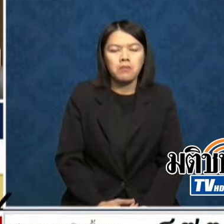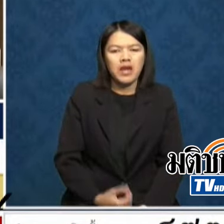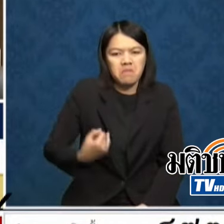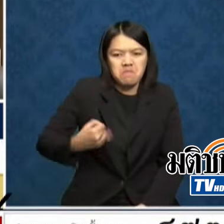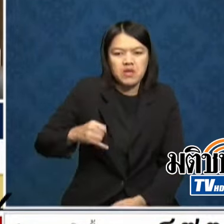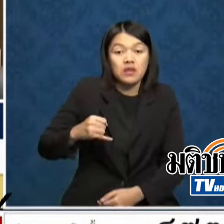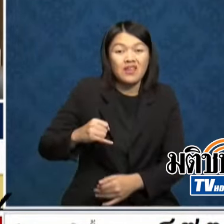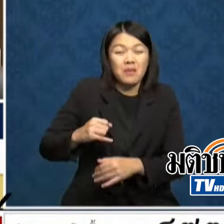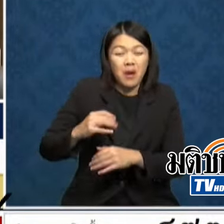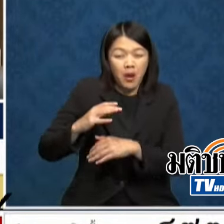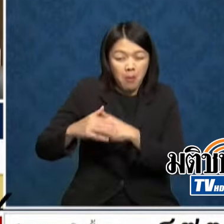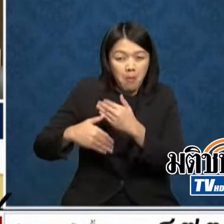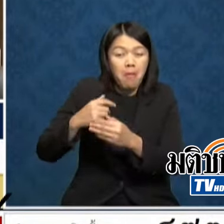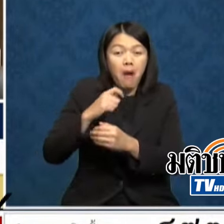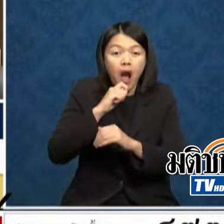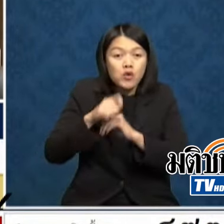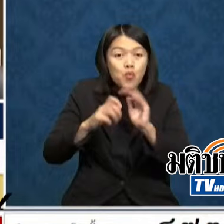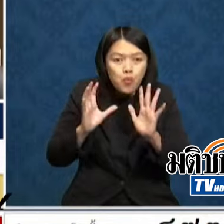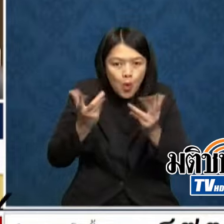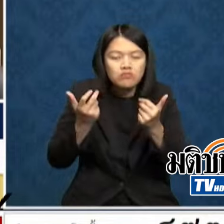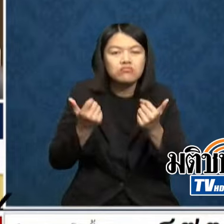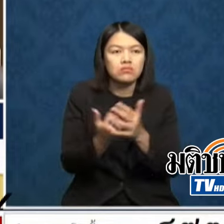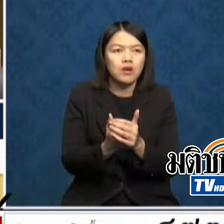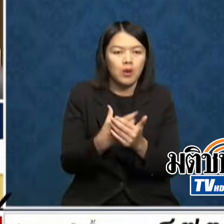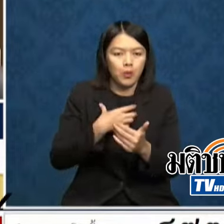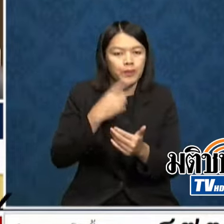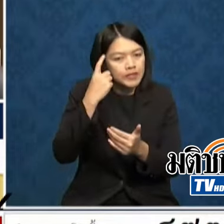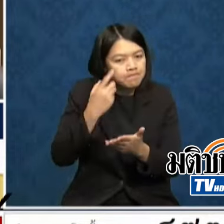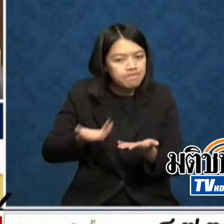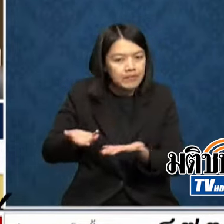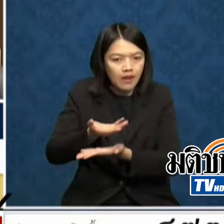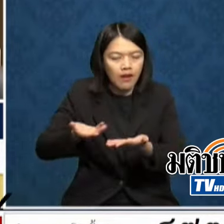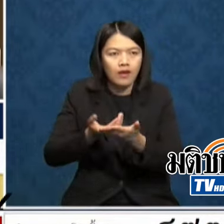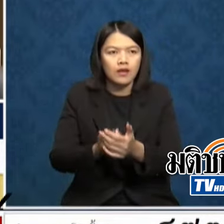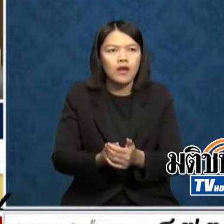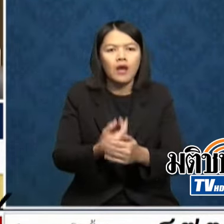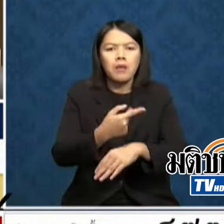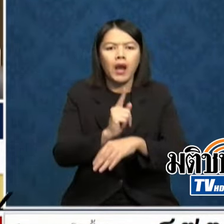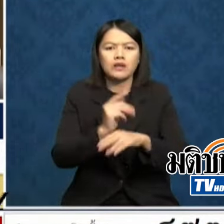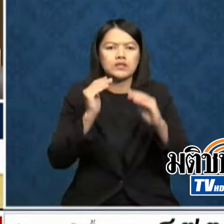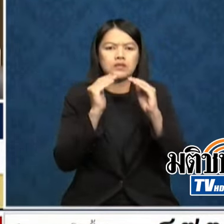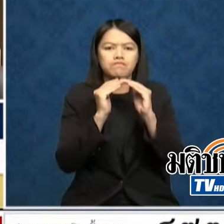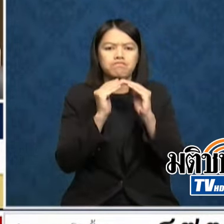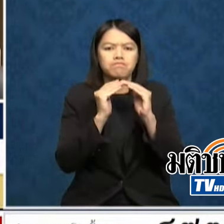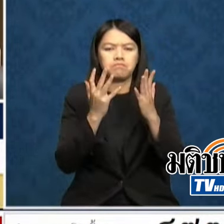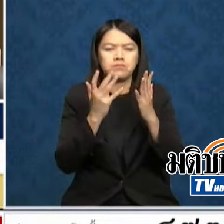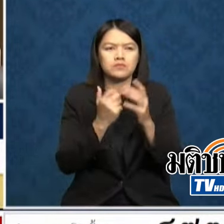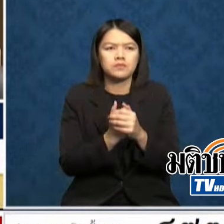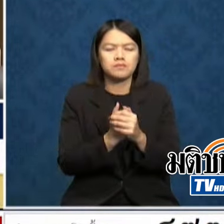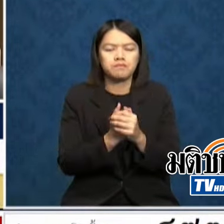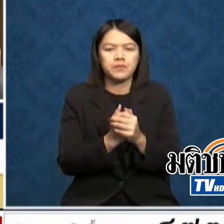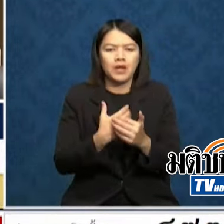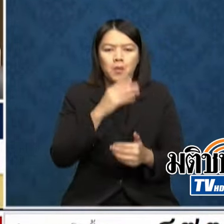ความผมก็เอาจ่าออกมาพิจารณาซึ่งไม่ประธานไม่มีสิทธิ์เลยเขาบอกเว้น